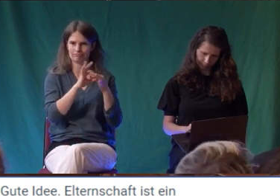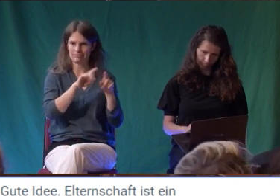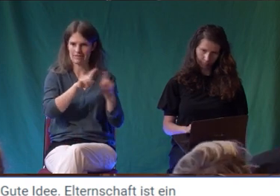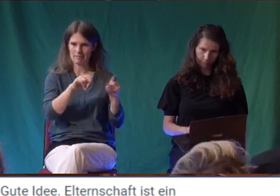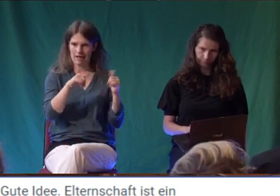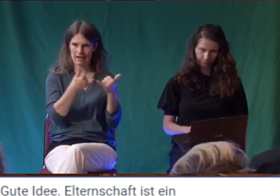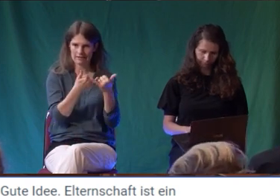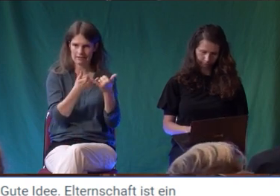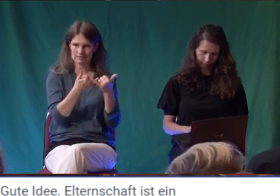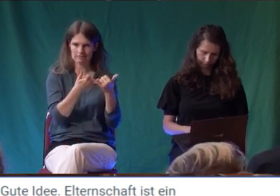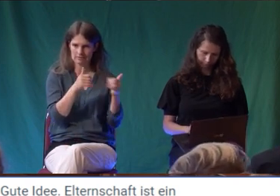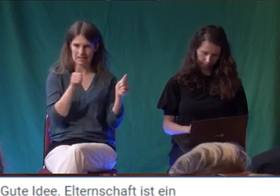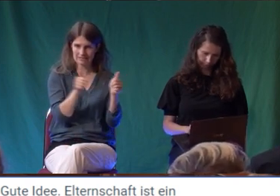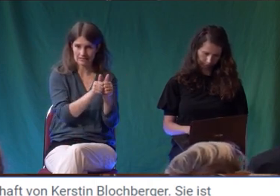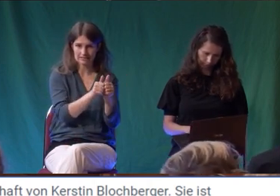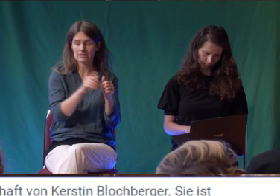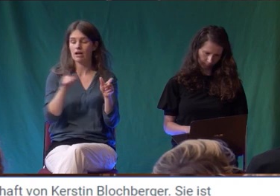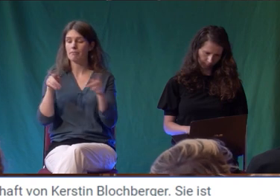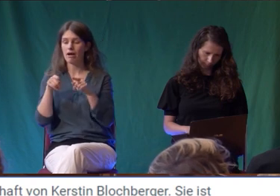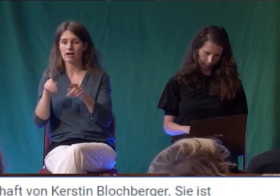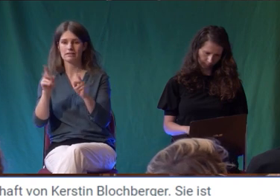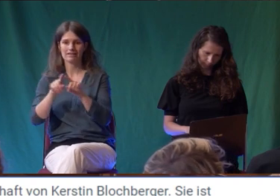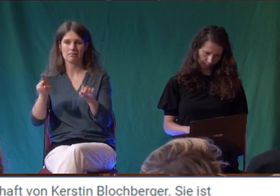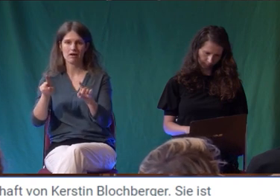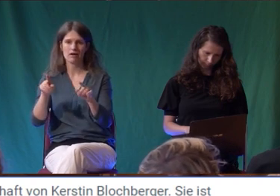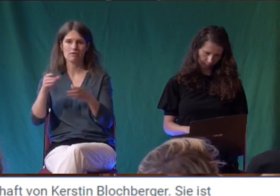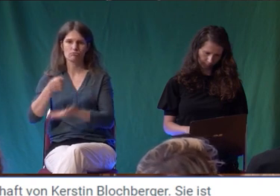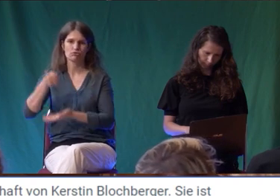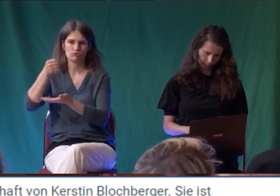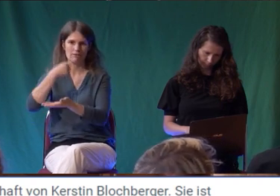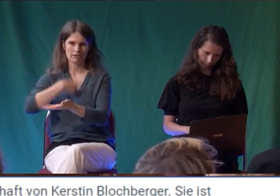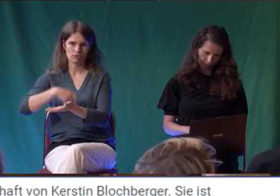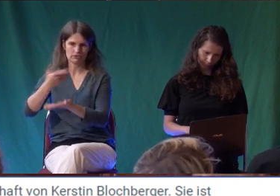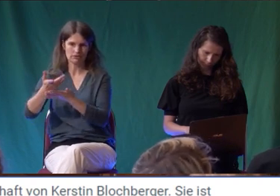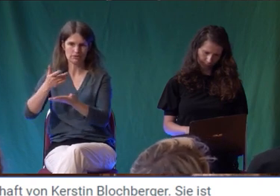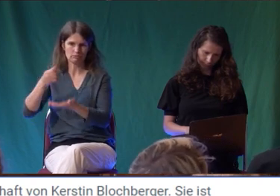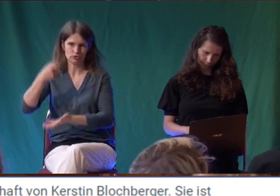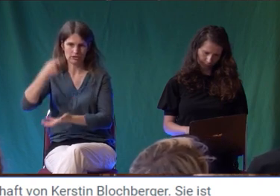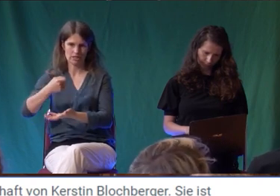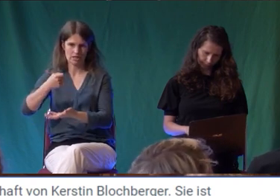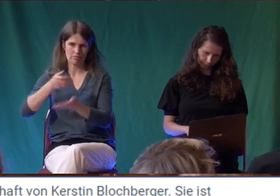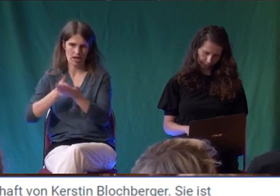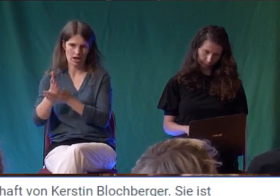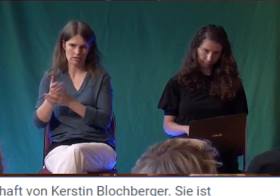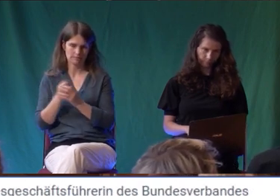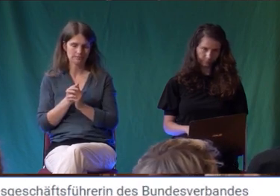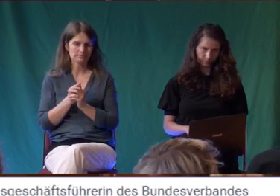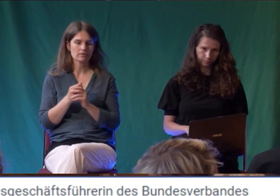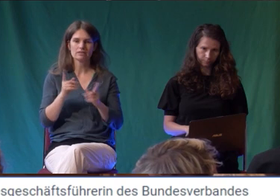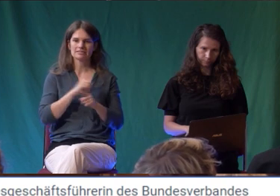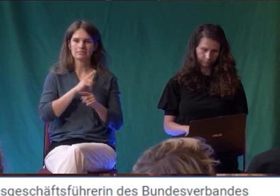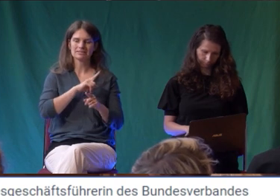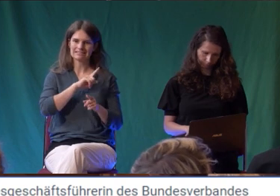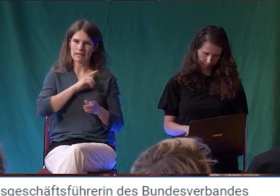zur persönlichen Budgetplanung sie setzt sich außerdem für die politische Selbstvertretung in